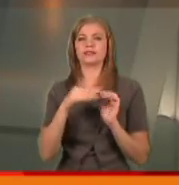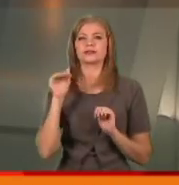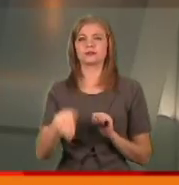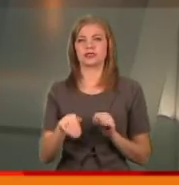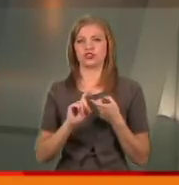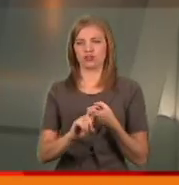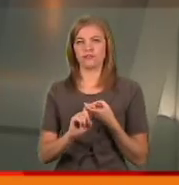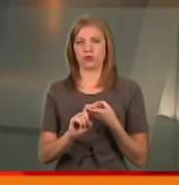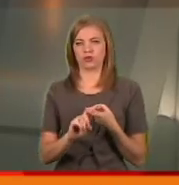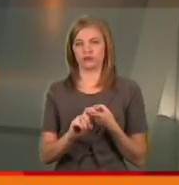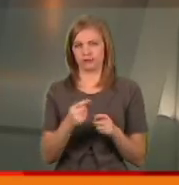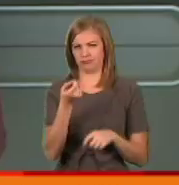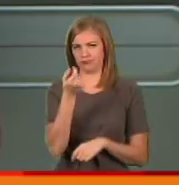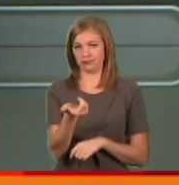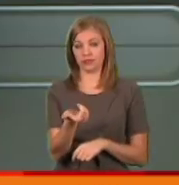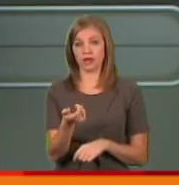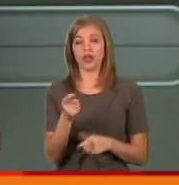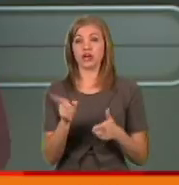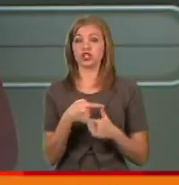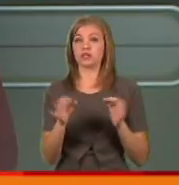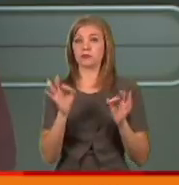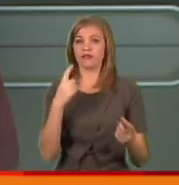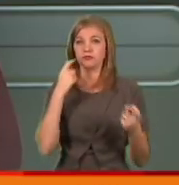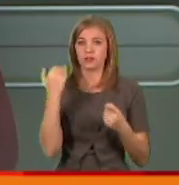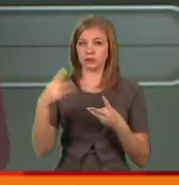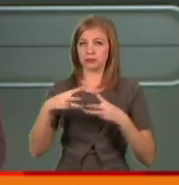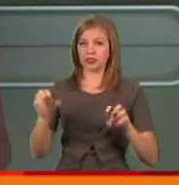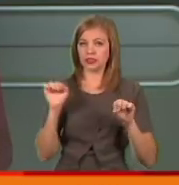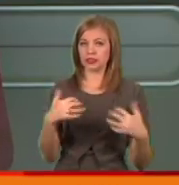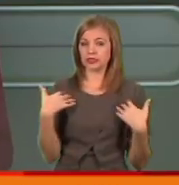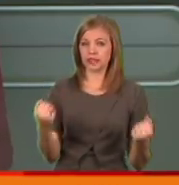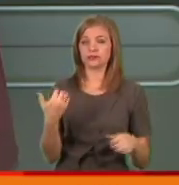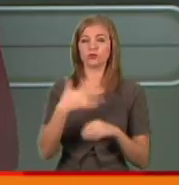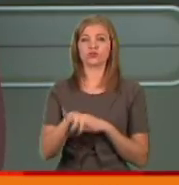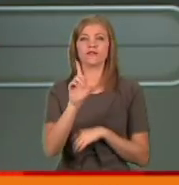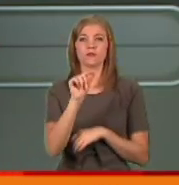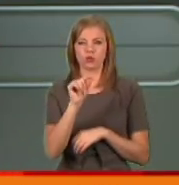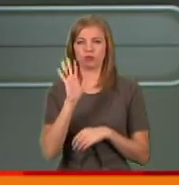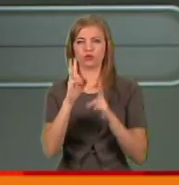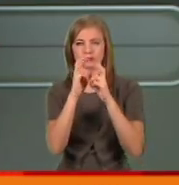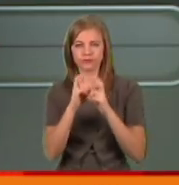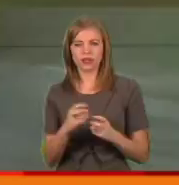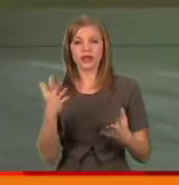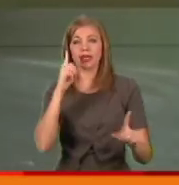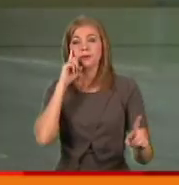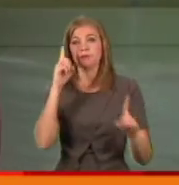тисяч інфікованих. Крапля в морі. Чи правдиві дані від МОЗу? Вже в понеділок у вікнах експеримент, що